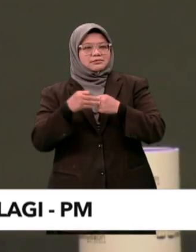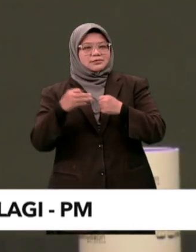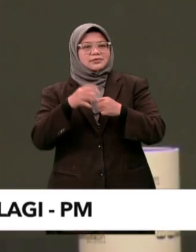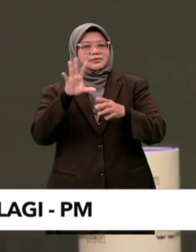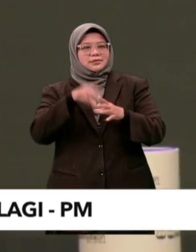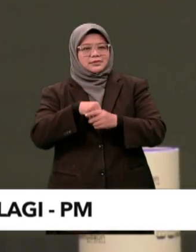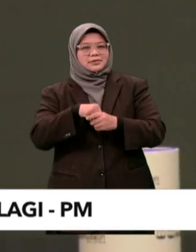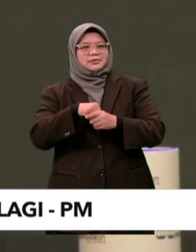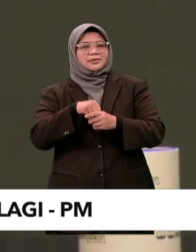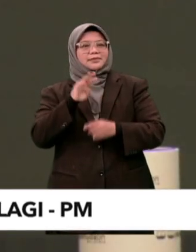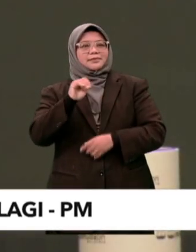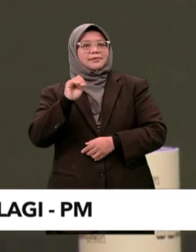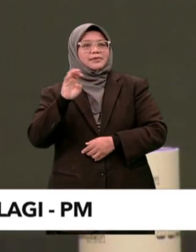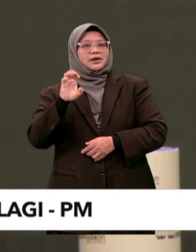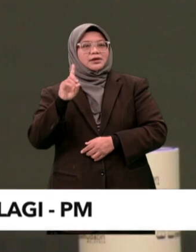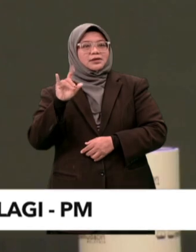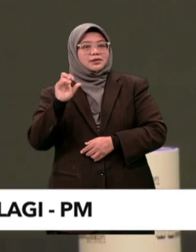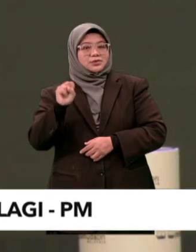media sosial